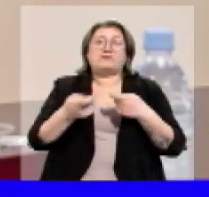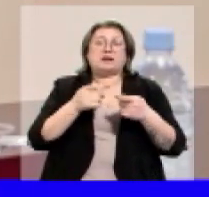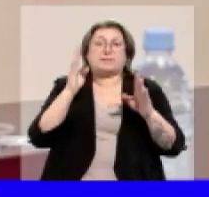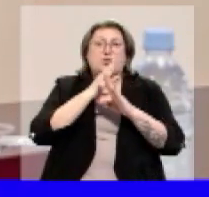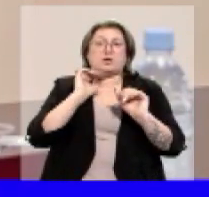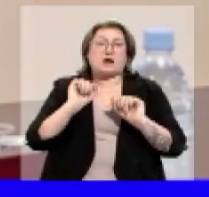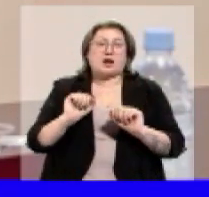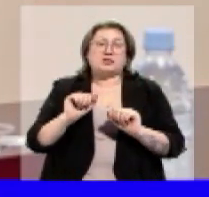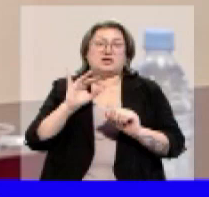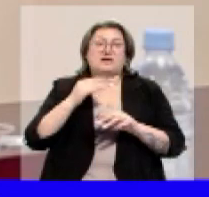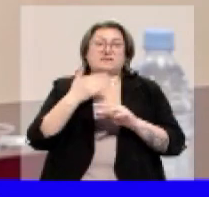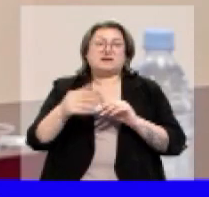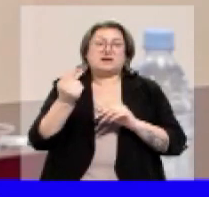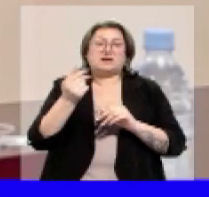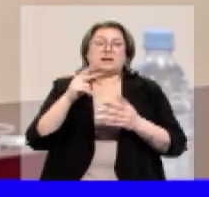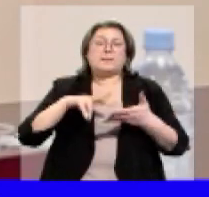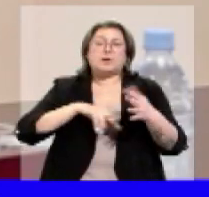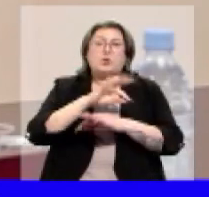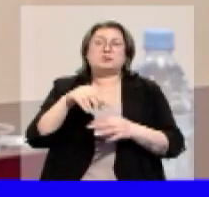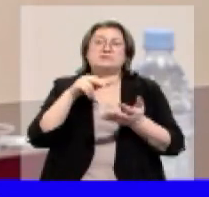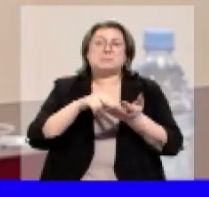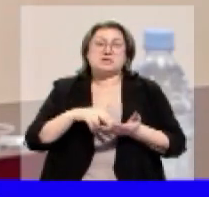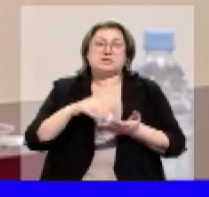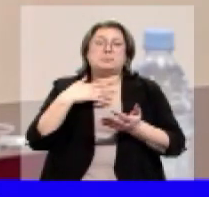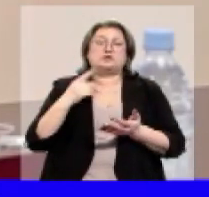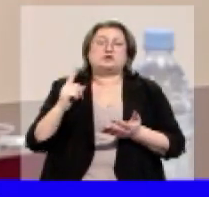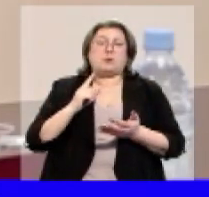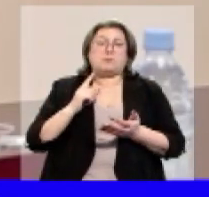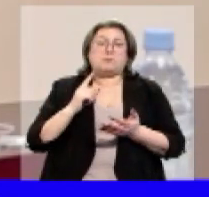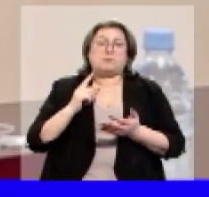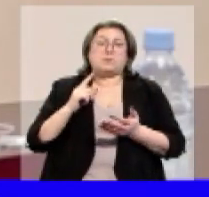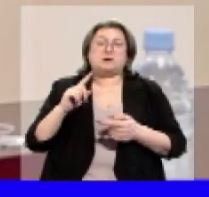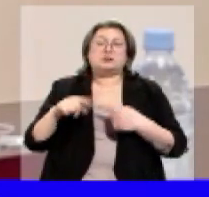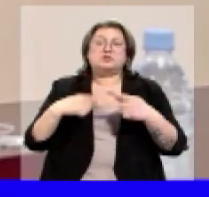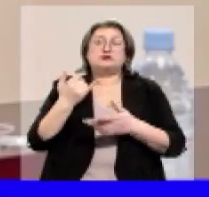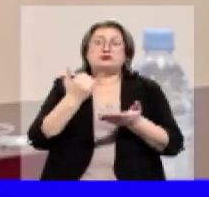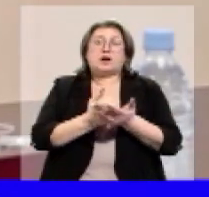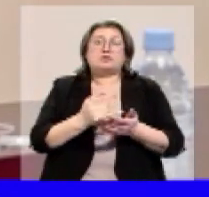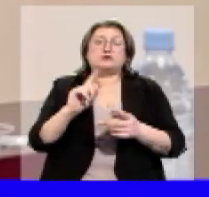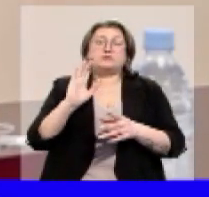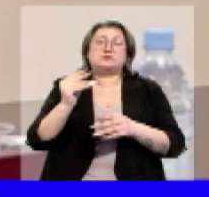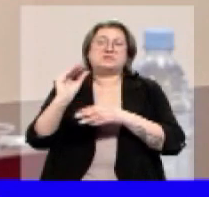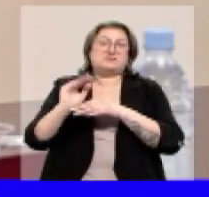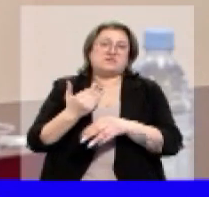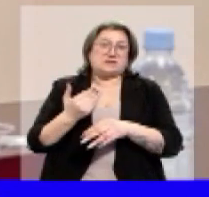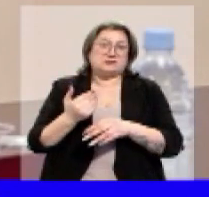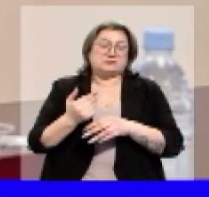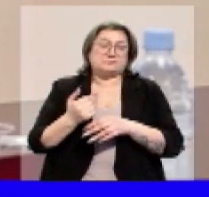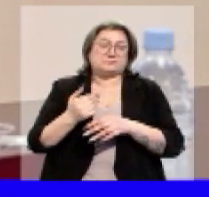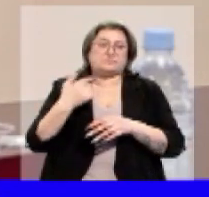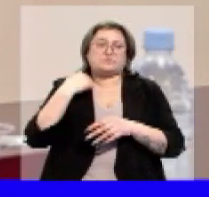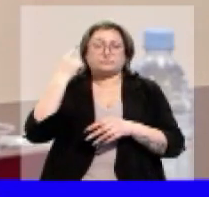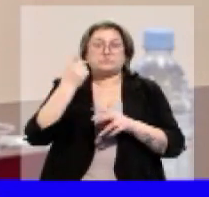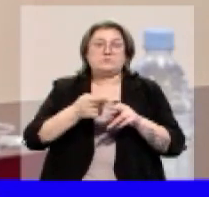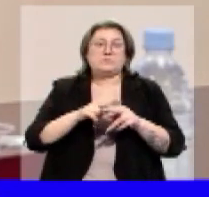природоохраны. Им выделили деньги на проектную документацию. Мы теперь ждем очередной шаг, что это будет выделяться средства теперь уже. Я